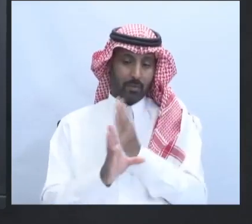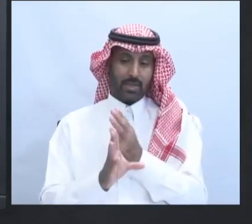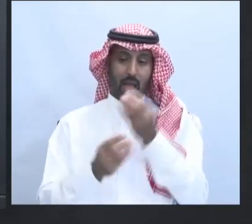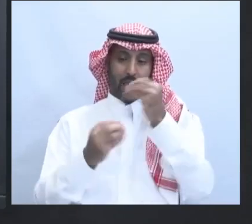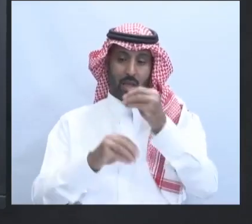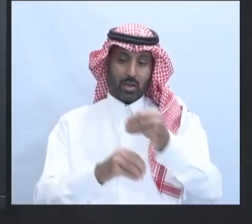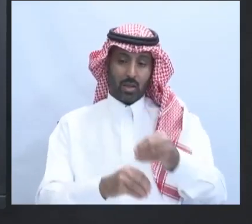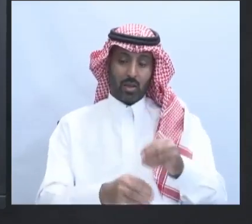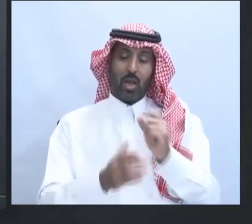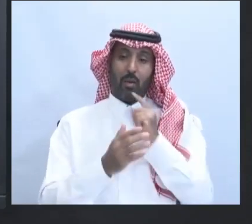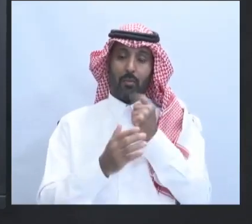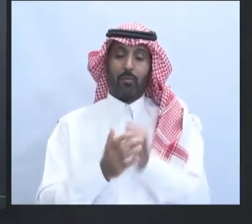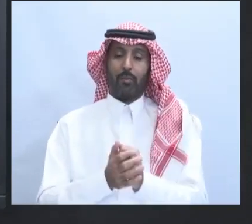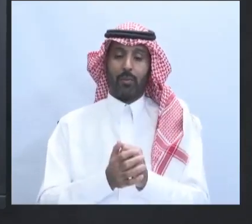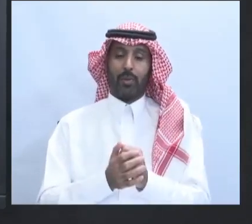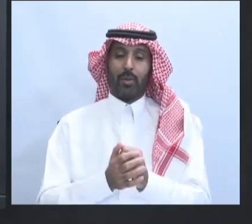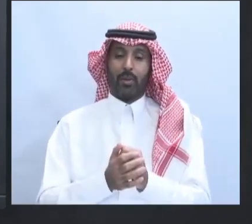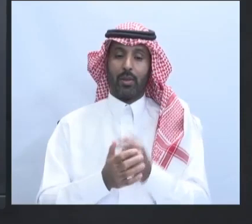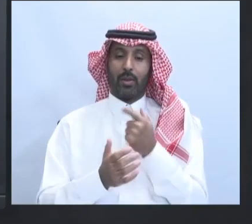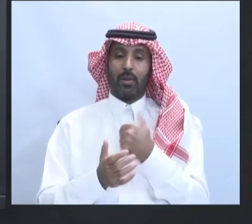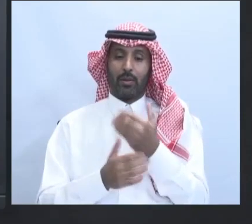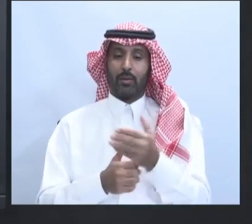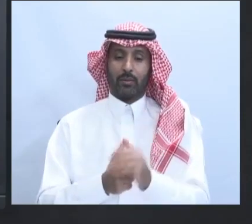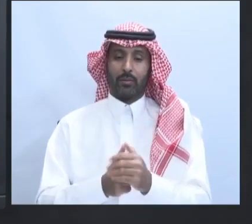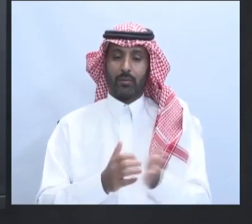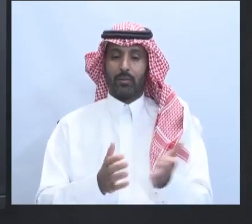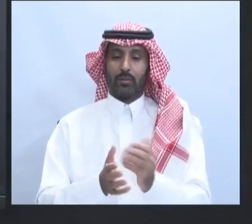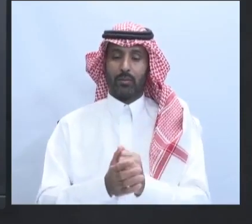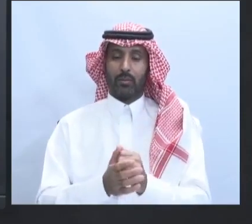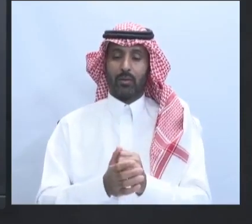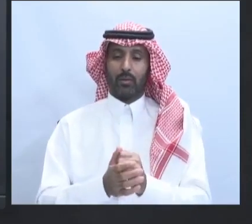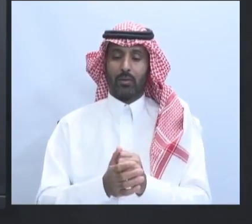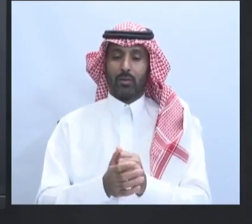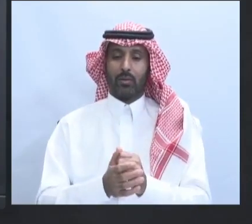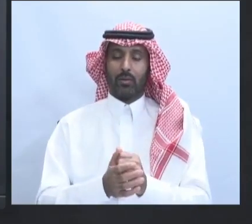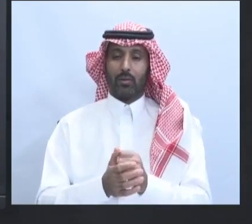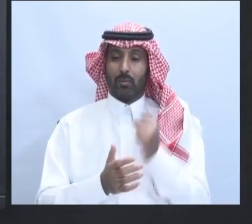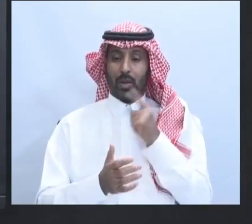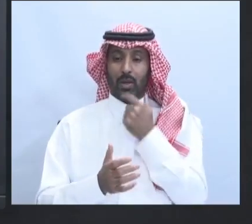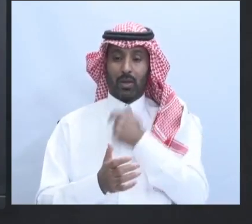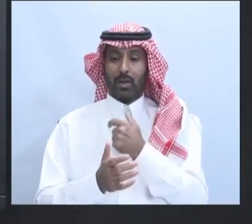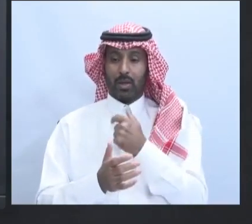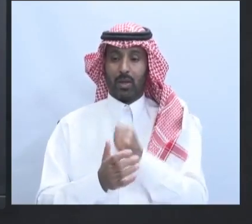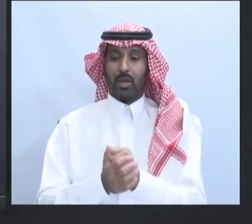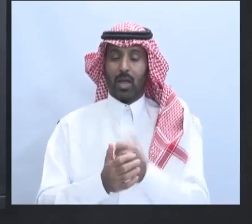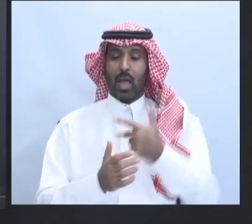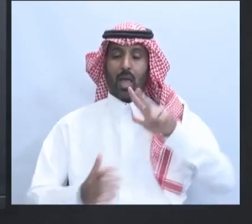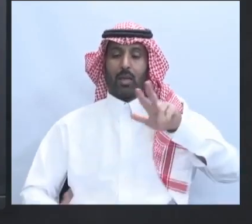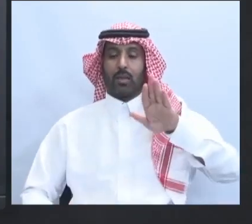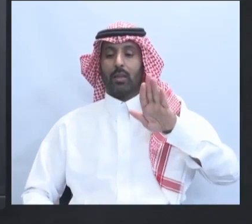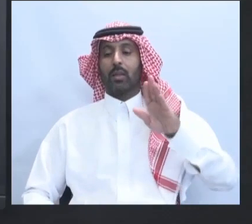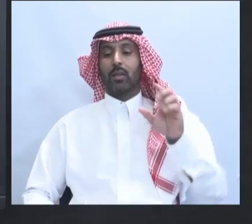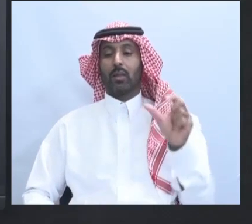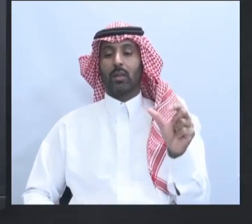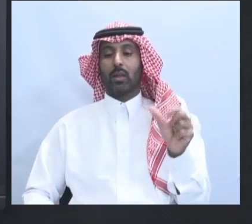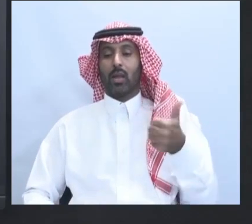كما قال عبد الله ابن مبارك رحمه الله تعالى قال عباره شهيره مهمه الاسناد من